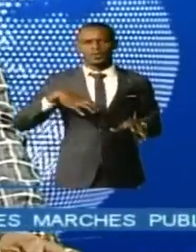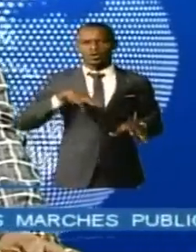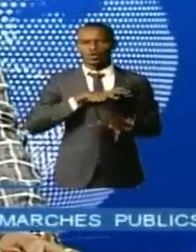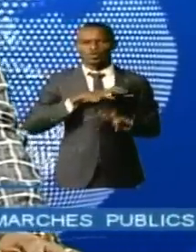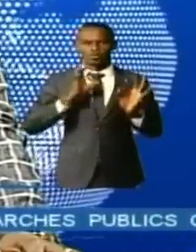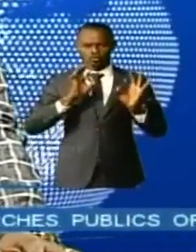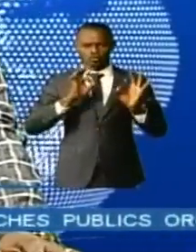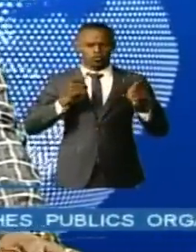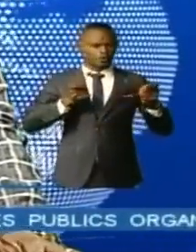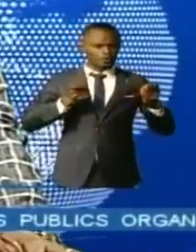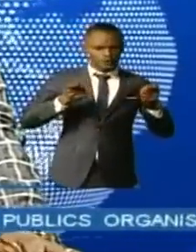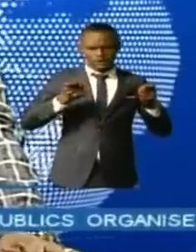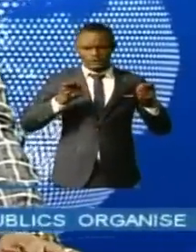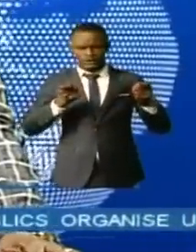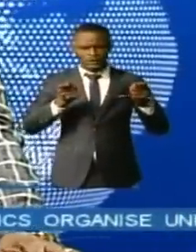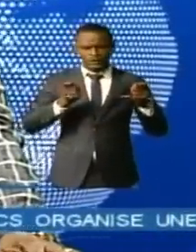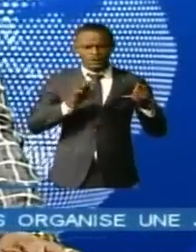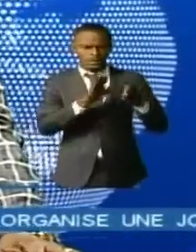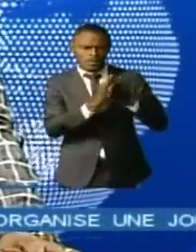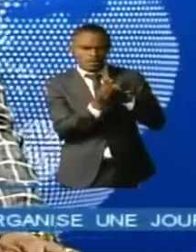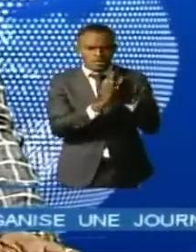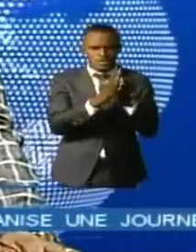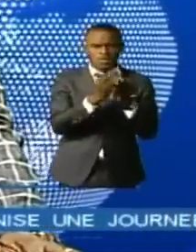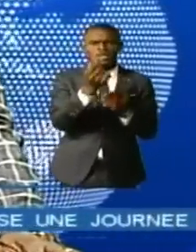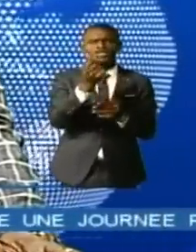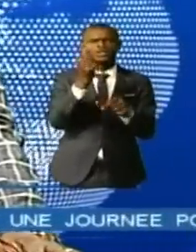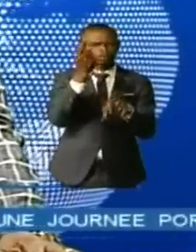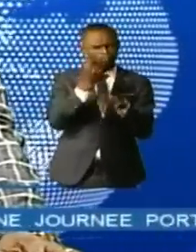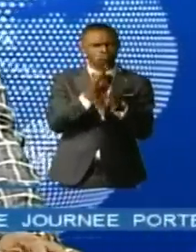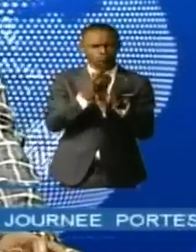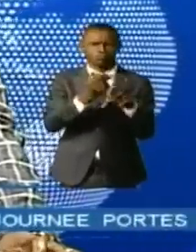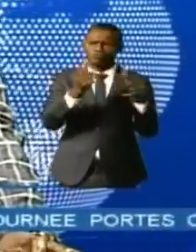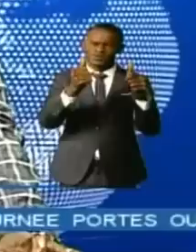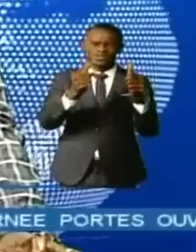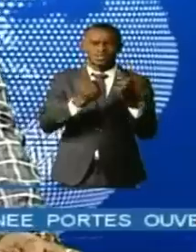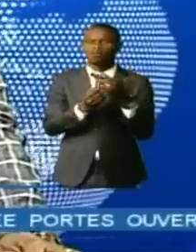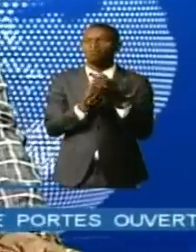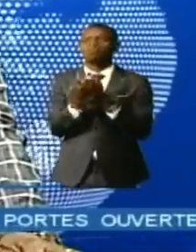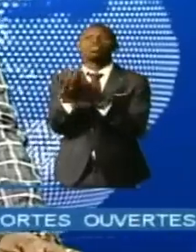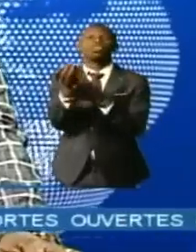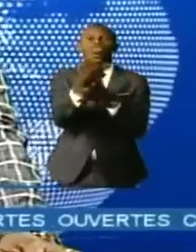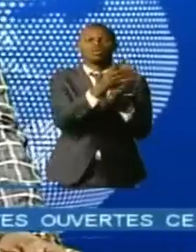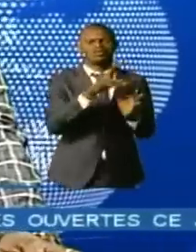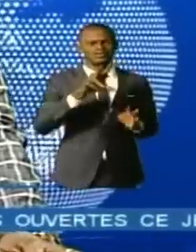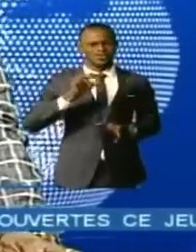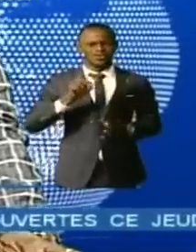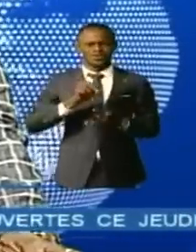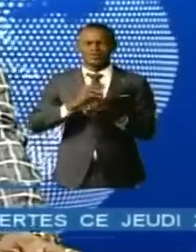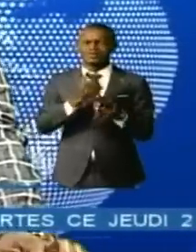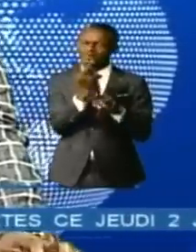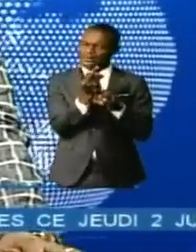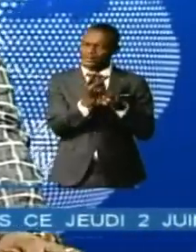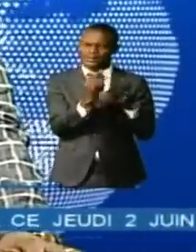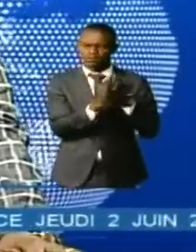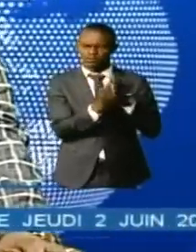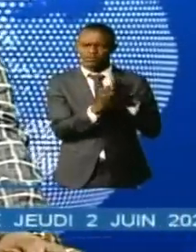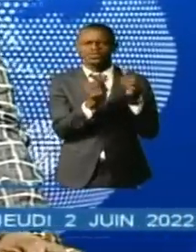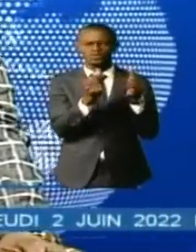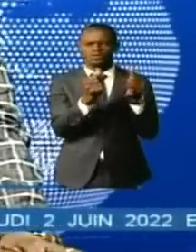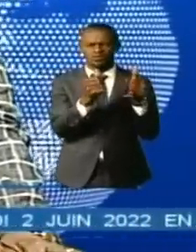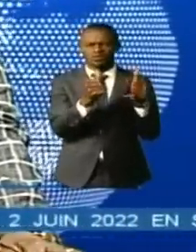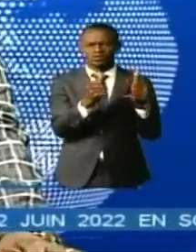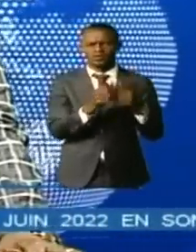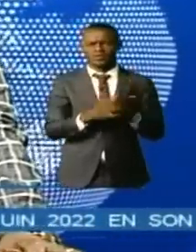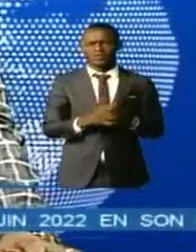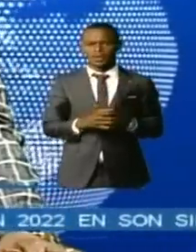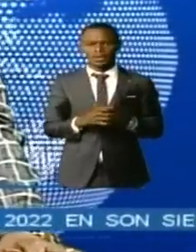fait une gestion parcimonieuse des moyens dont dispose la DGDA, c'est-à-dire une gestion efficace, au